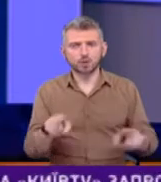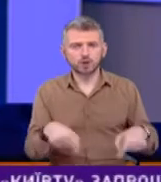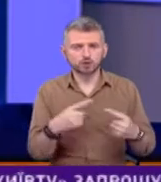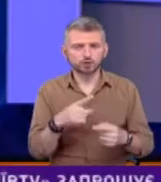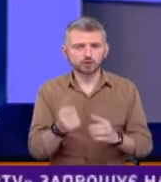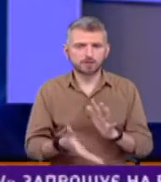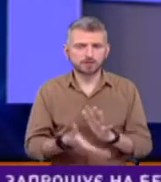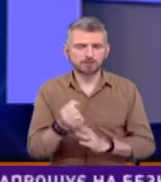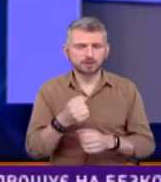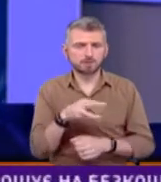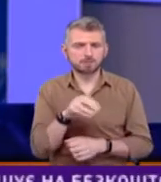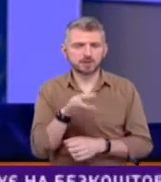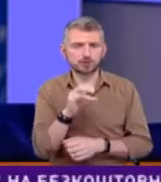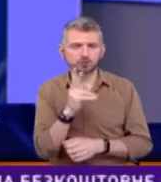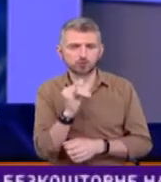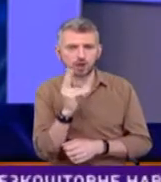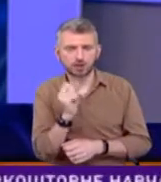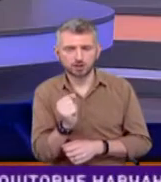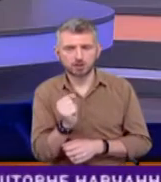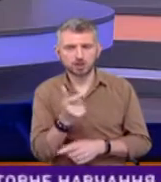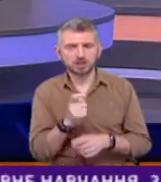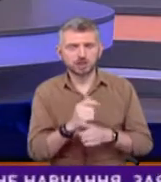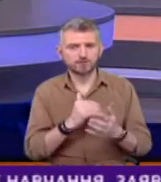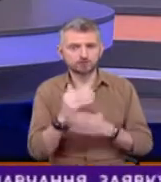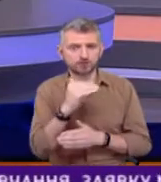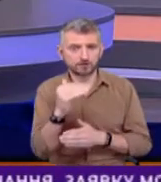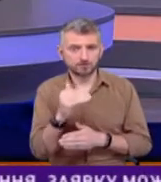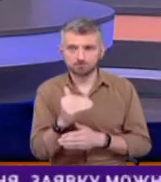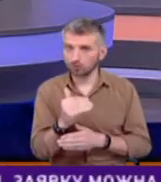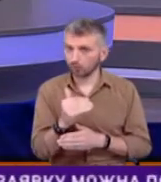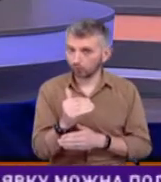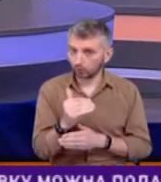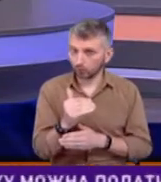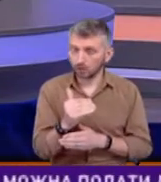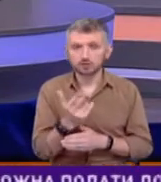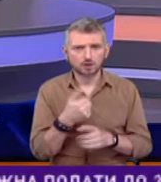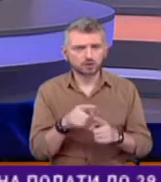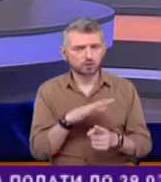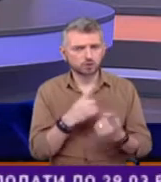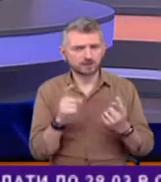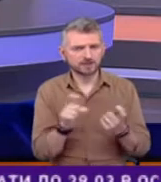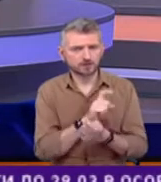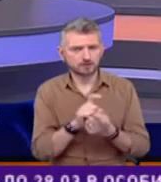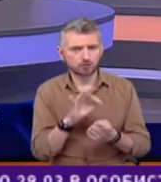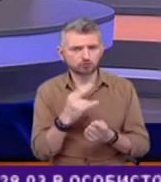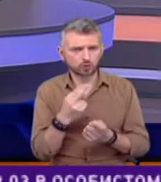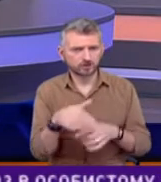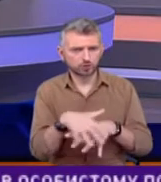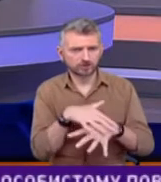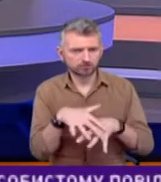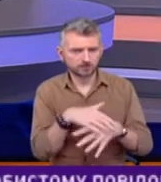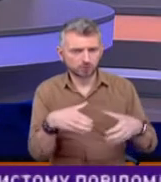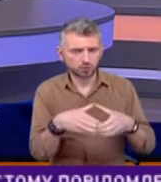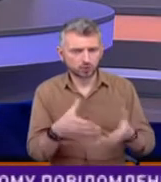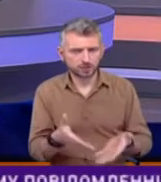організовано за підтримки Медведчука. І там, до речі, найвищий рівень. Так, ну це був дуже великий такий скандал в соціологічній спільноті і тому